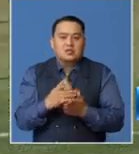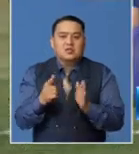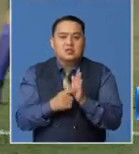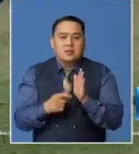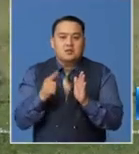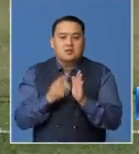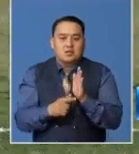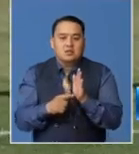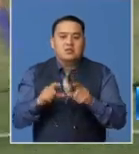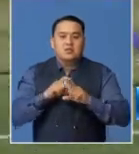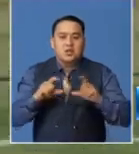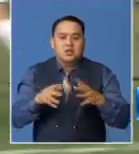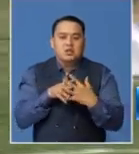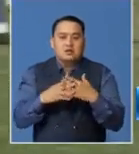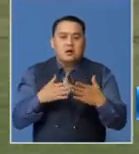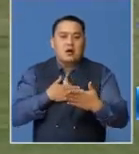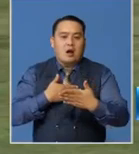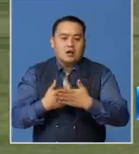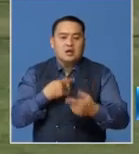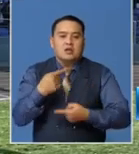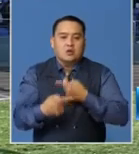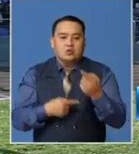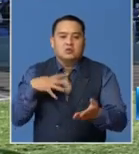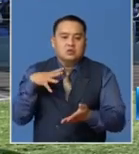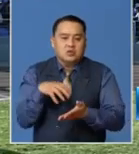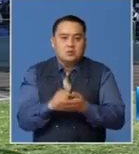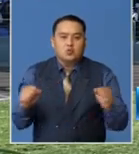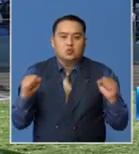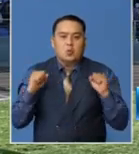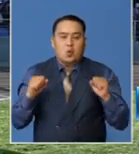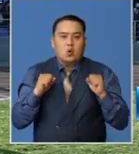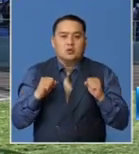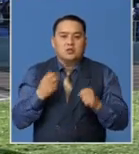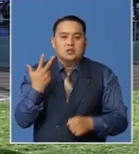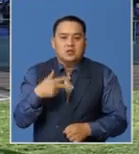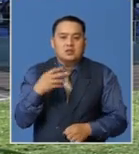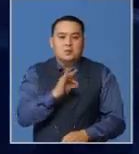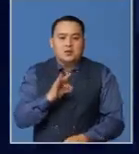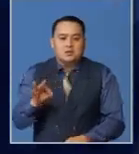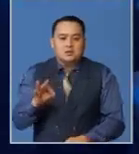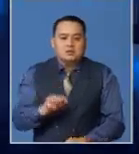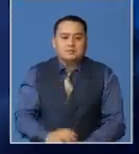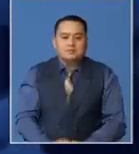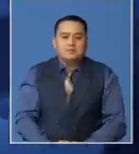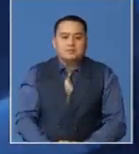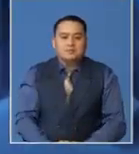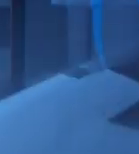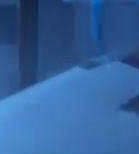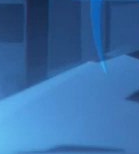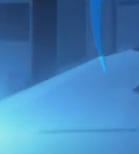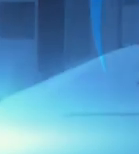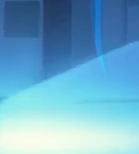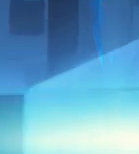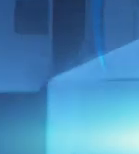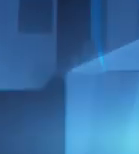70 секций население активно и регулярно занимающегося спортом уже около 30 процентов а ну а роман кудинов габи тк